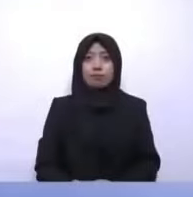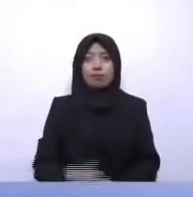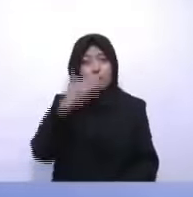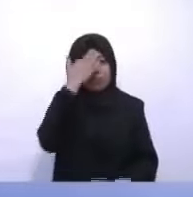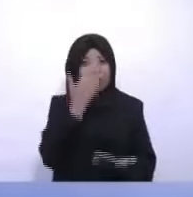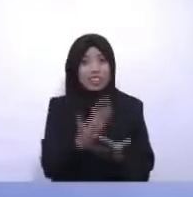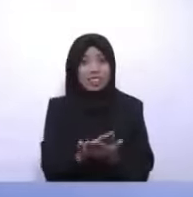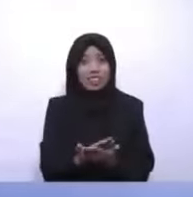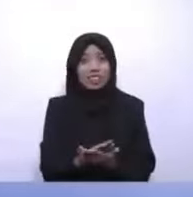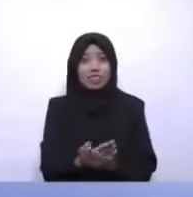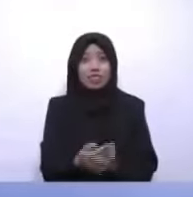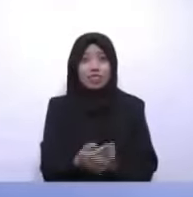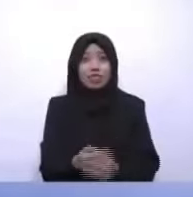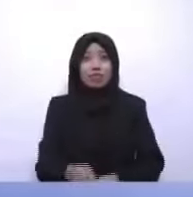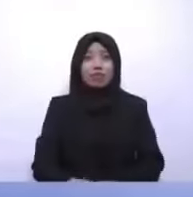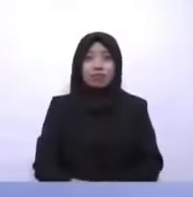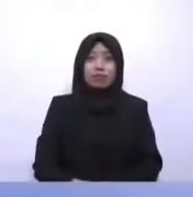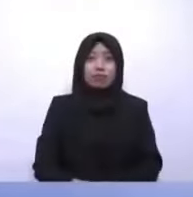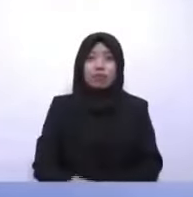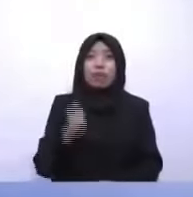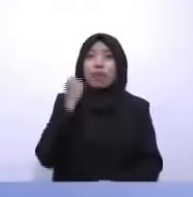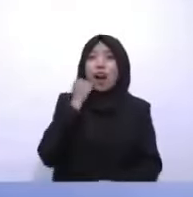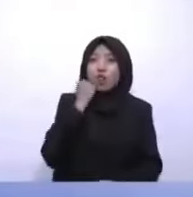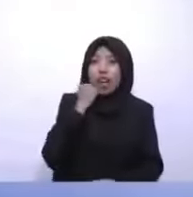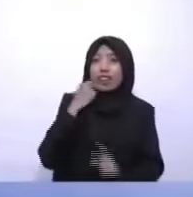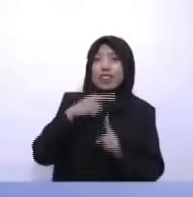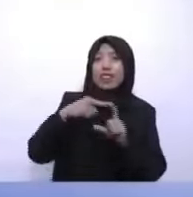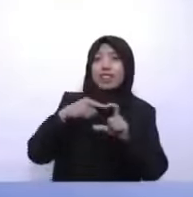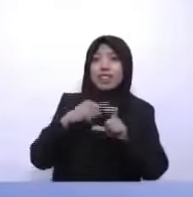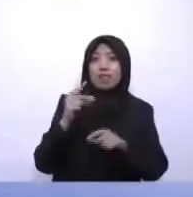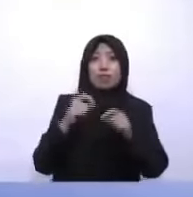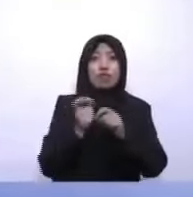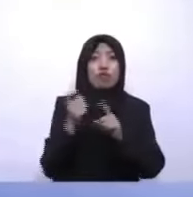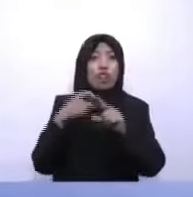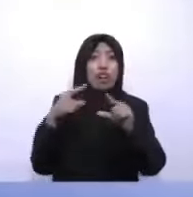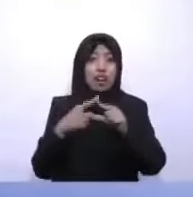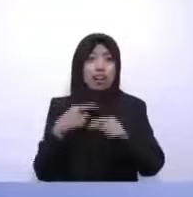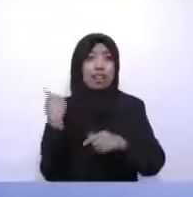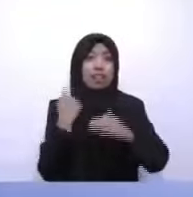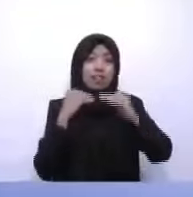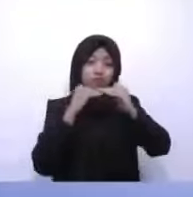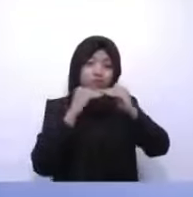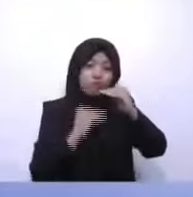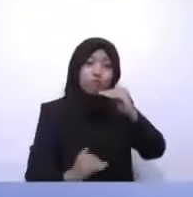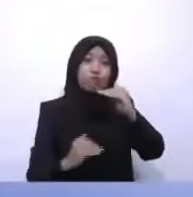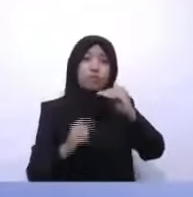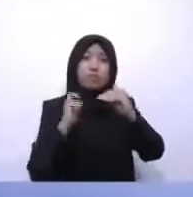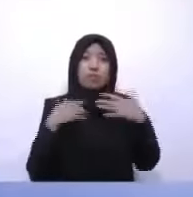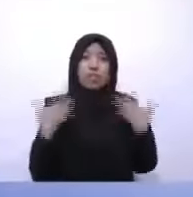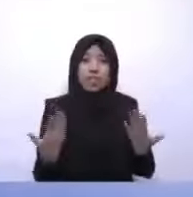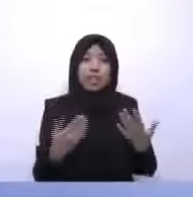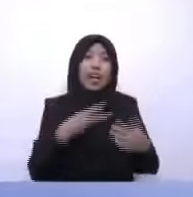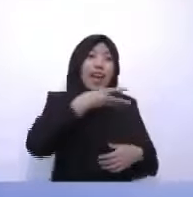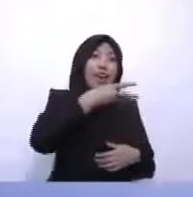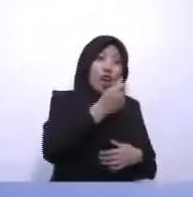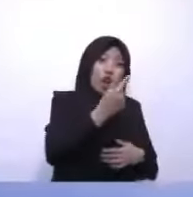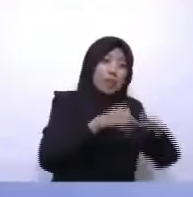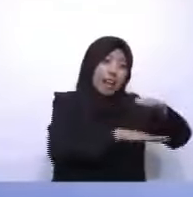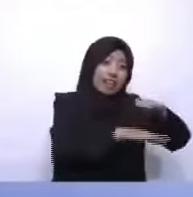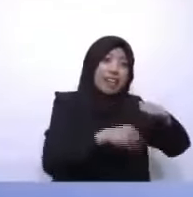Terima kasih. Ya, pengangguran terbuka ini hanya kita bisa kurangi kalau kita membangun ekonomi berdasarkan industri menurut